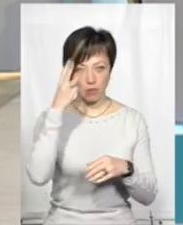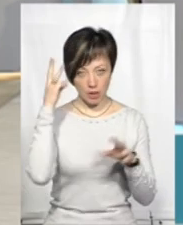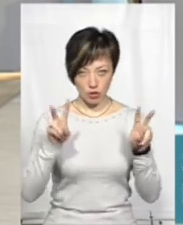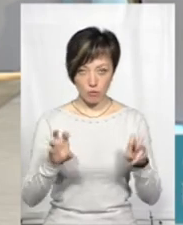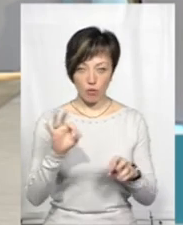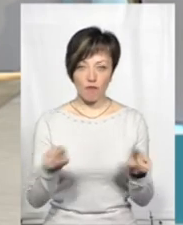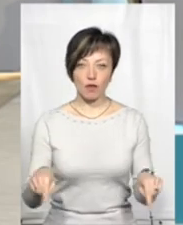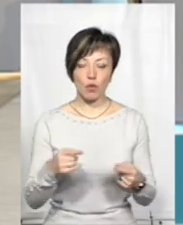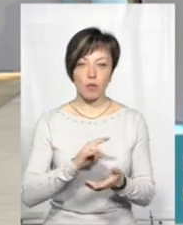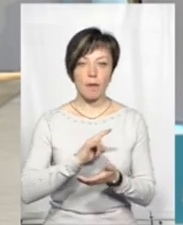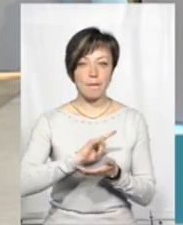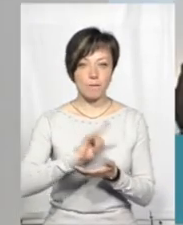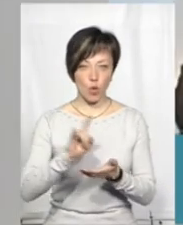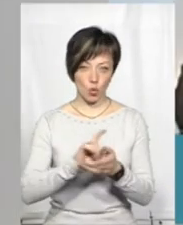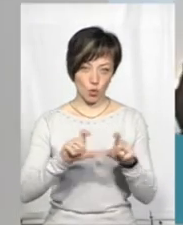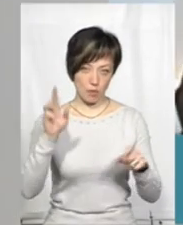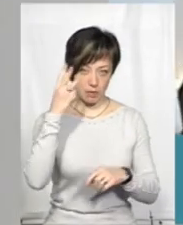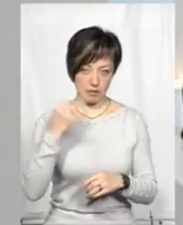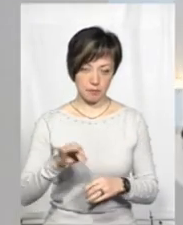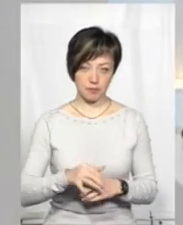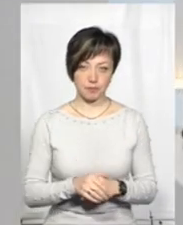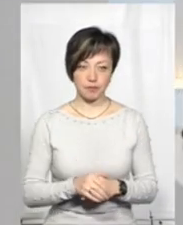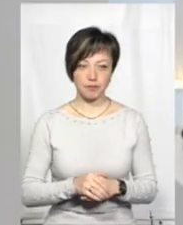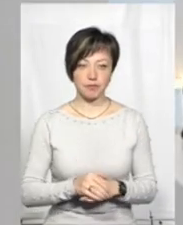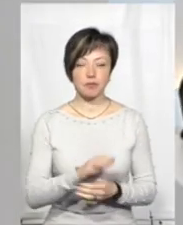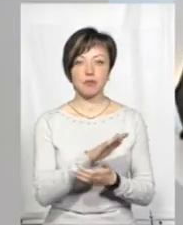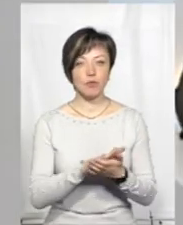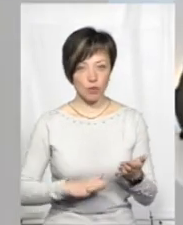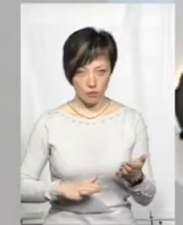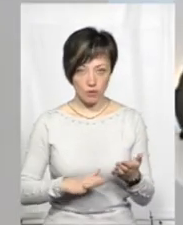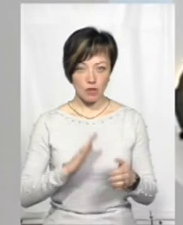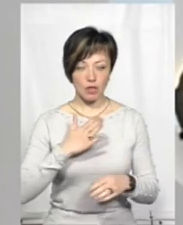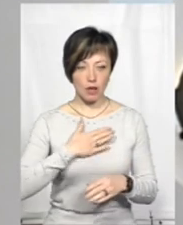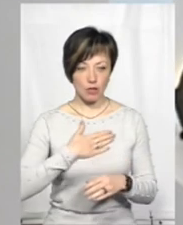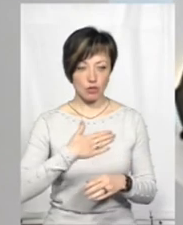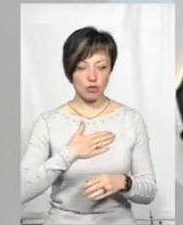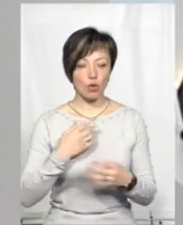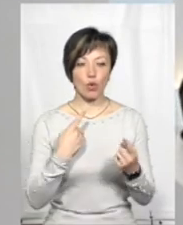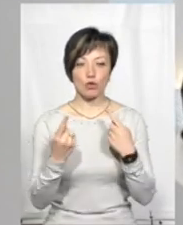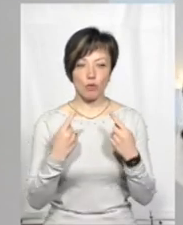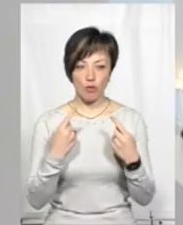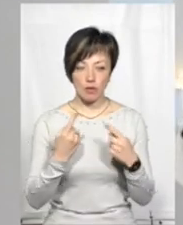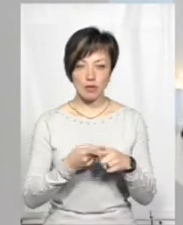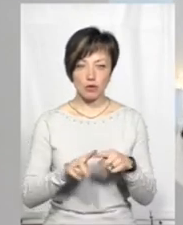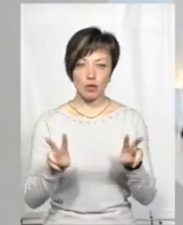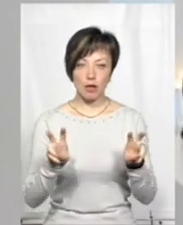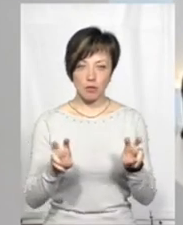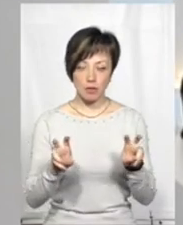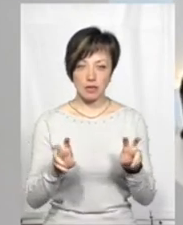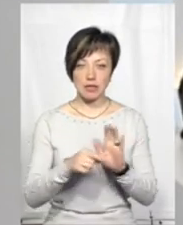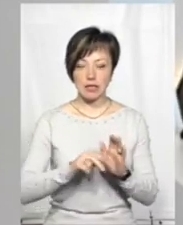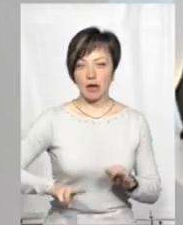про відновлення Хмельницького аеропорту. Продовжимо нашу розмову на цю тему